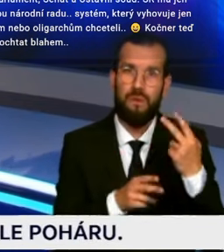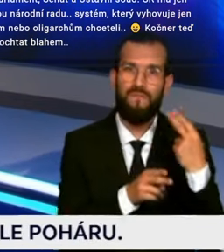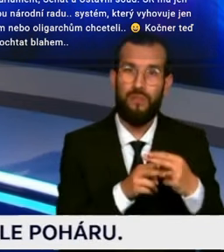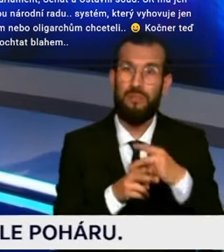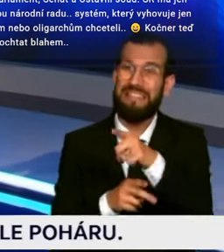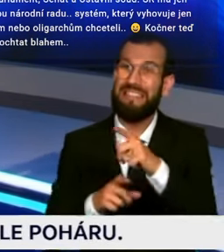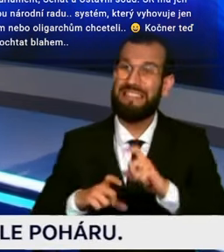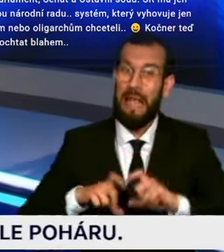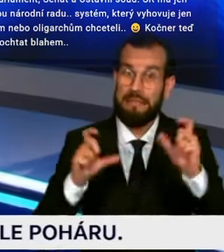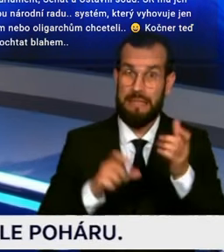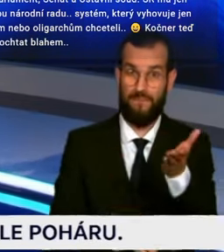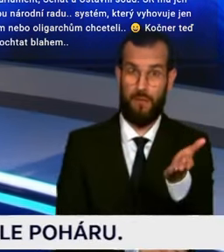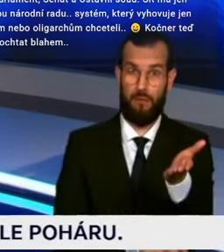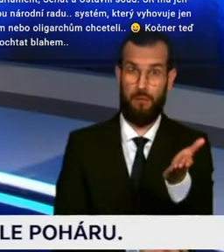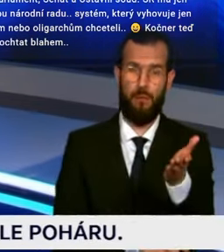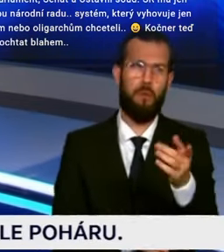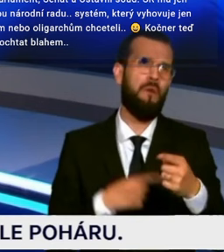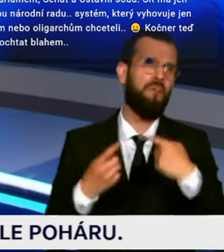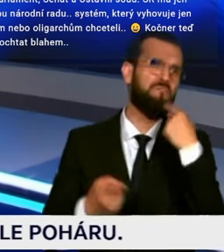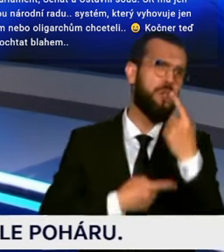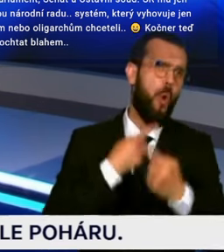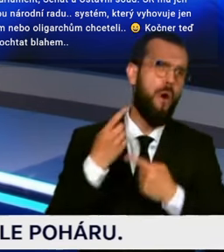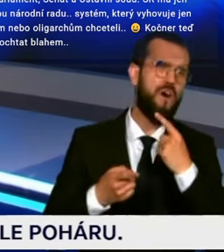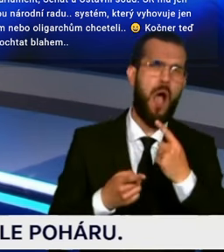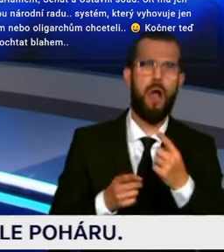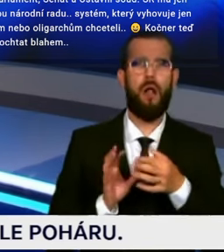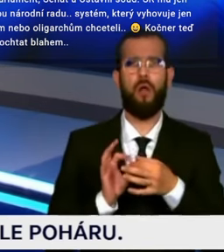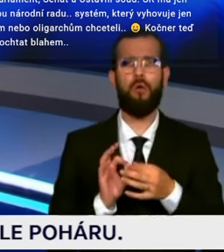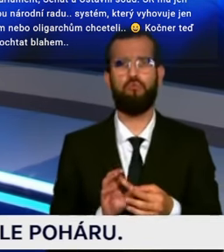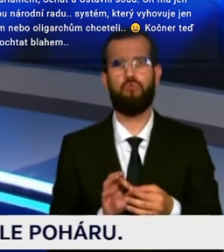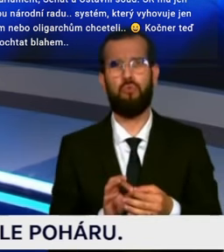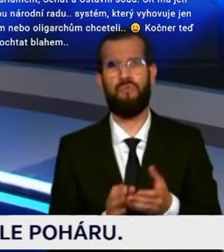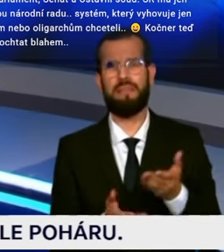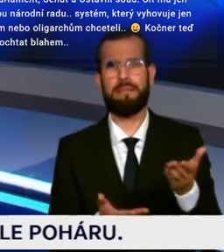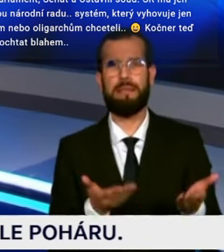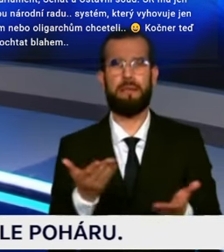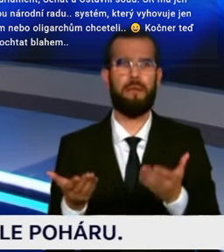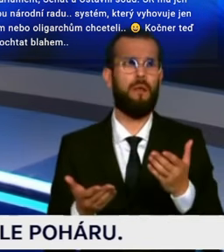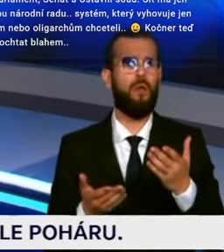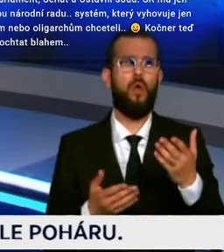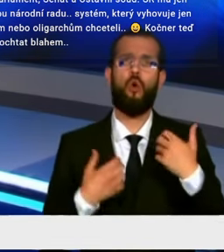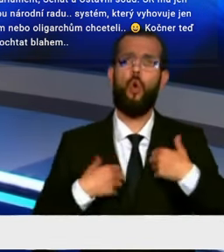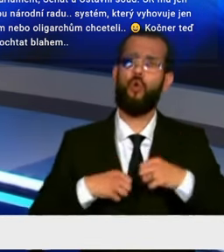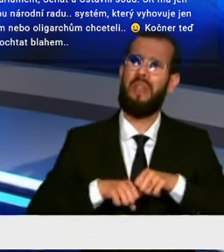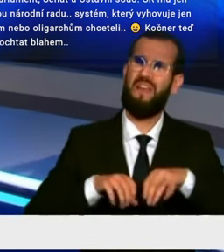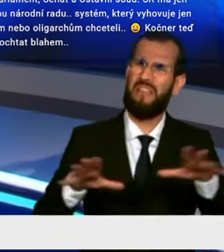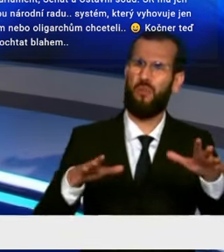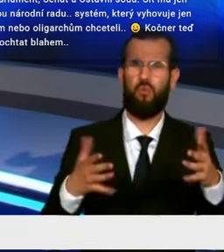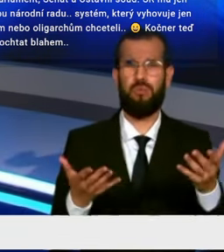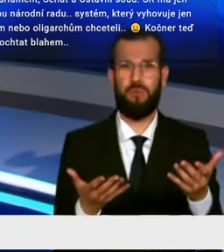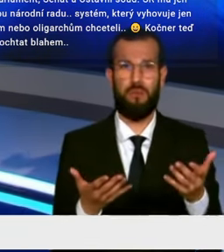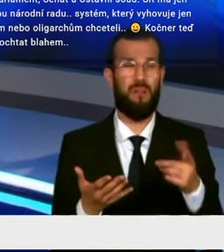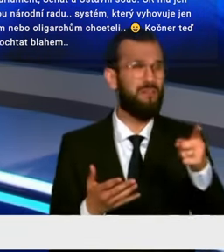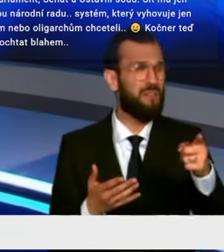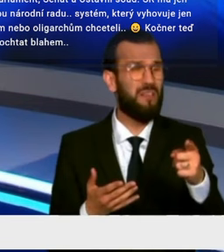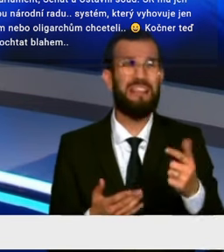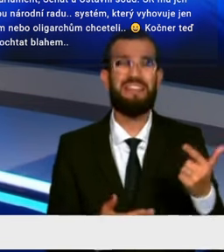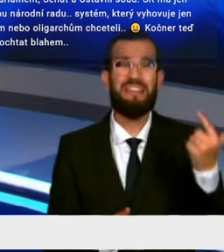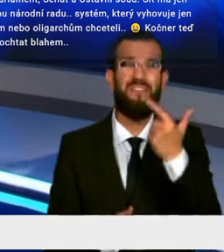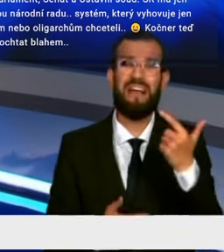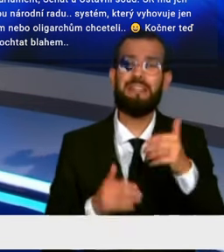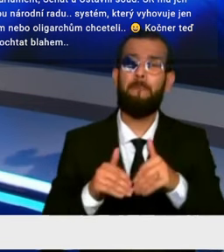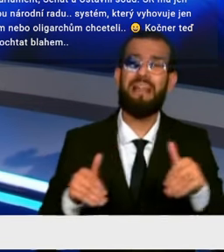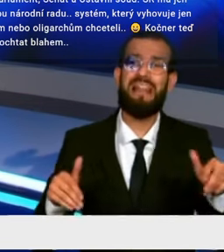vy pozastavili vyhovárať sa na na na eh pandémiu a iné krízy rozhádali ste 20 miliárd